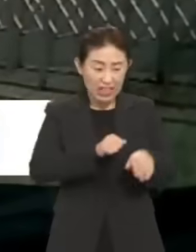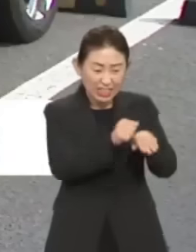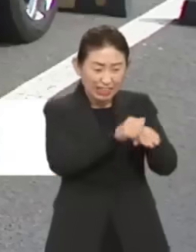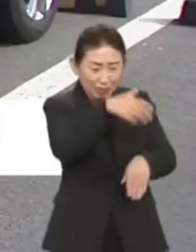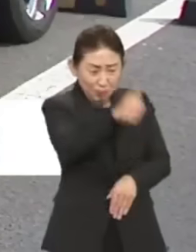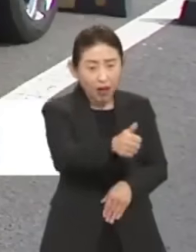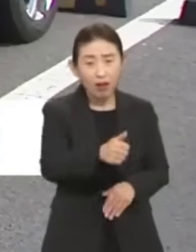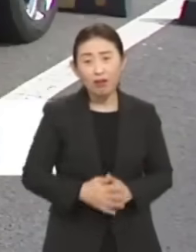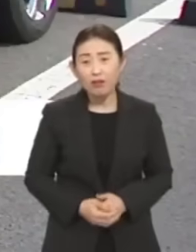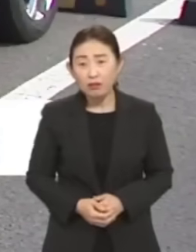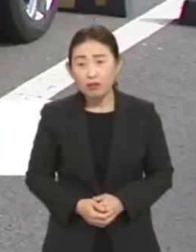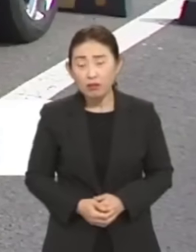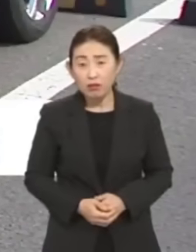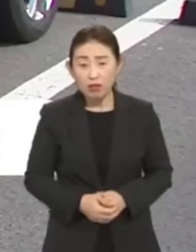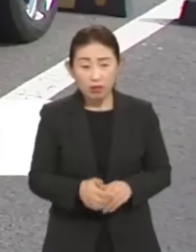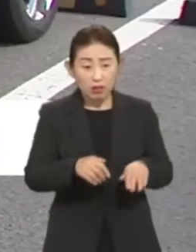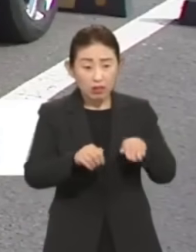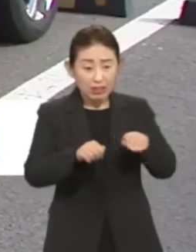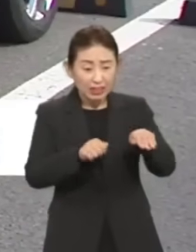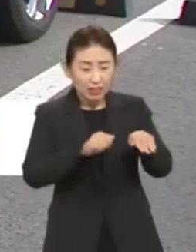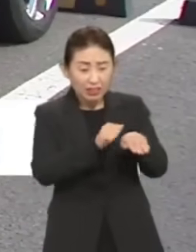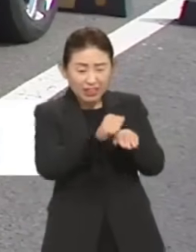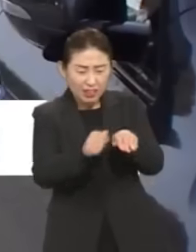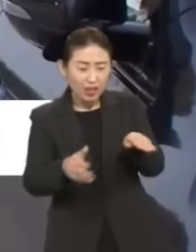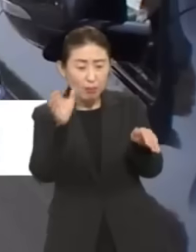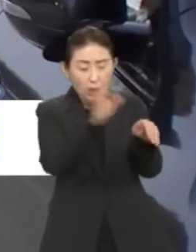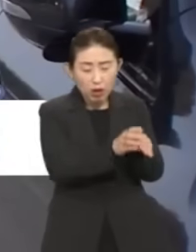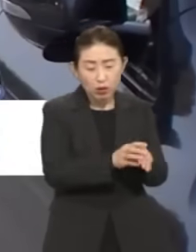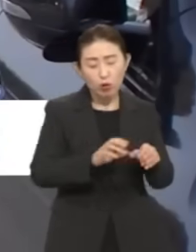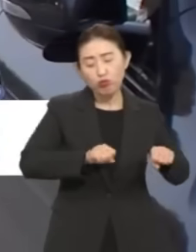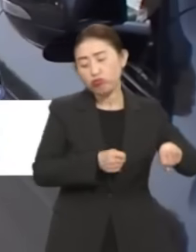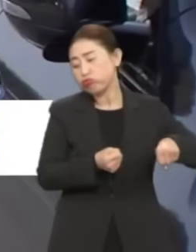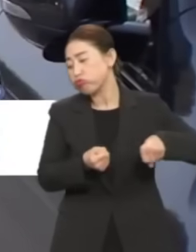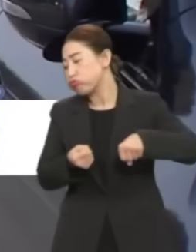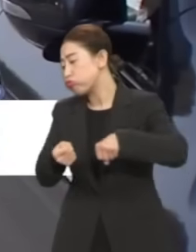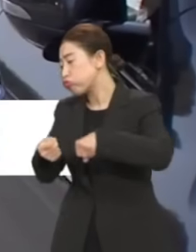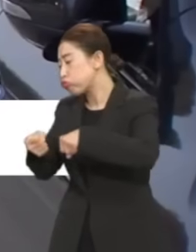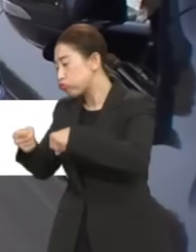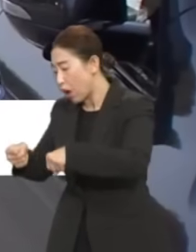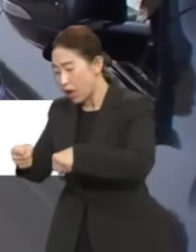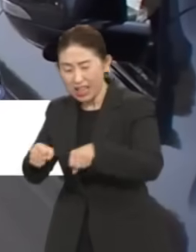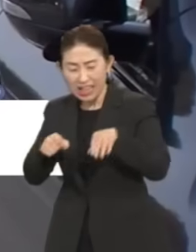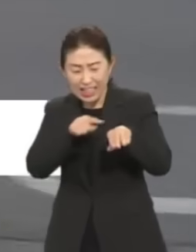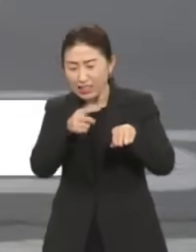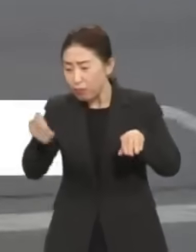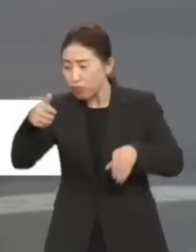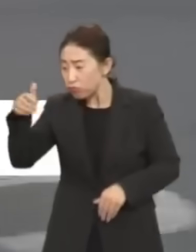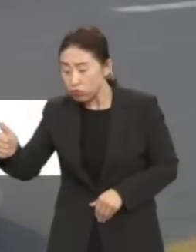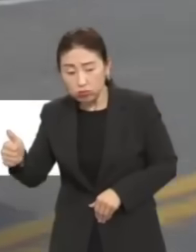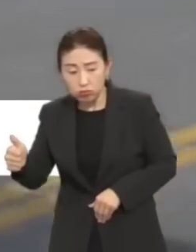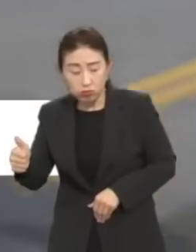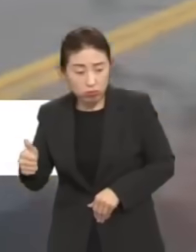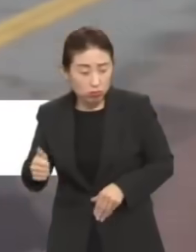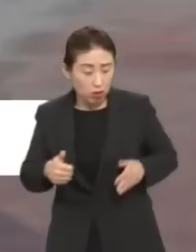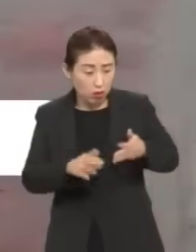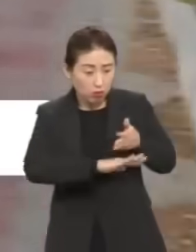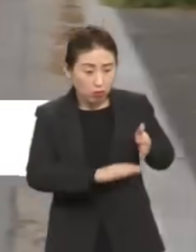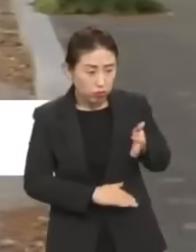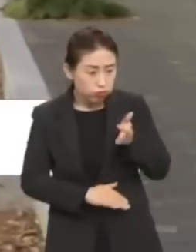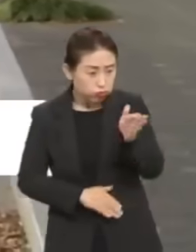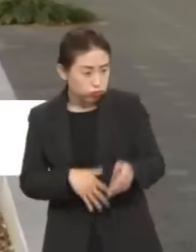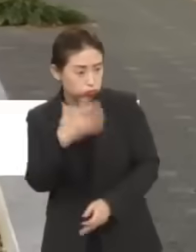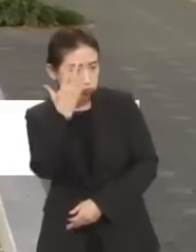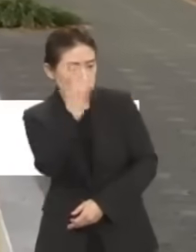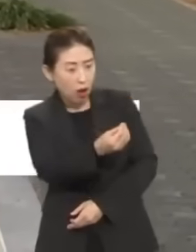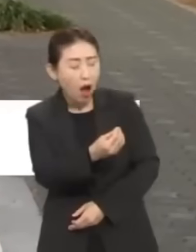A씨. A씨에게 세차를 맡긴 뒤 오토바이를 타고 시내에 나왔던 차량 주인 B씨가 자신의 차가 도로를